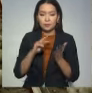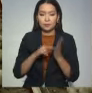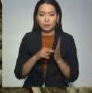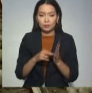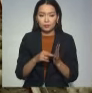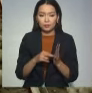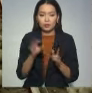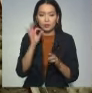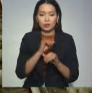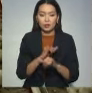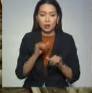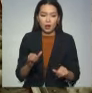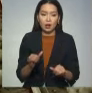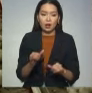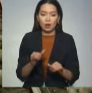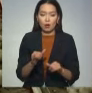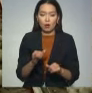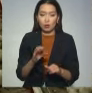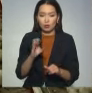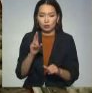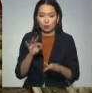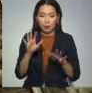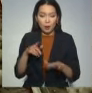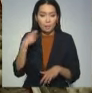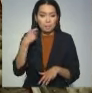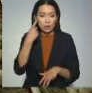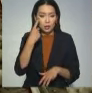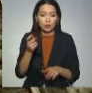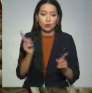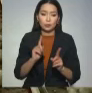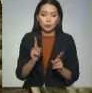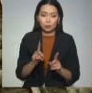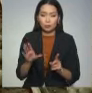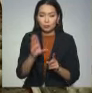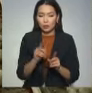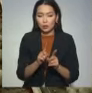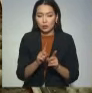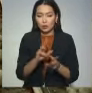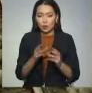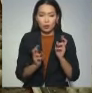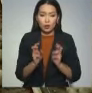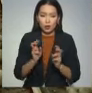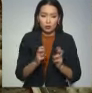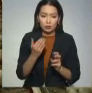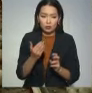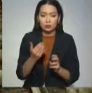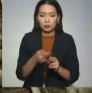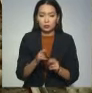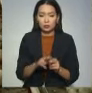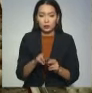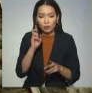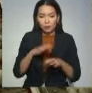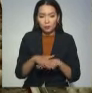по развитию агропромышленного комплекса. Президент отметил, что из 65 производств переработки сельхозпродукции в